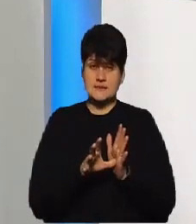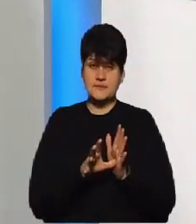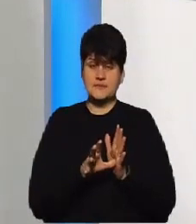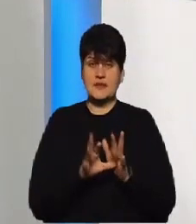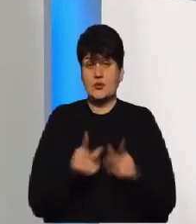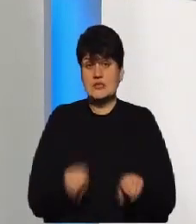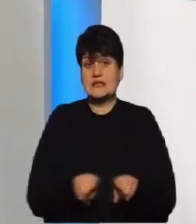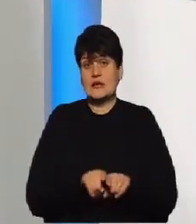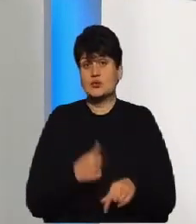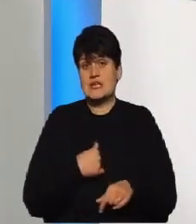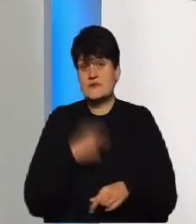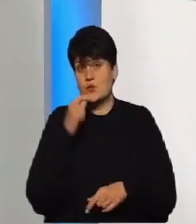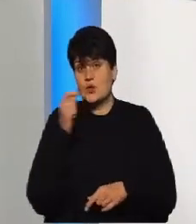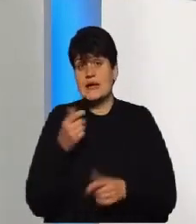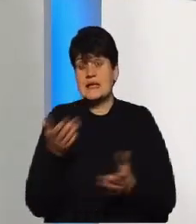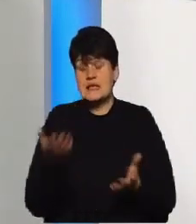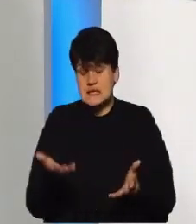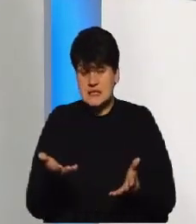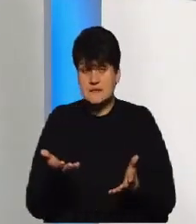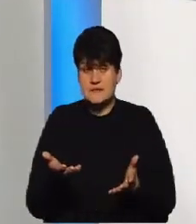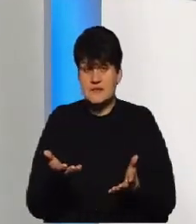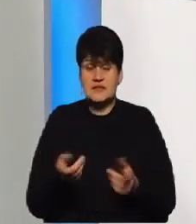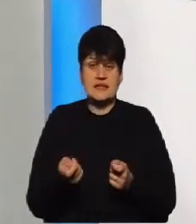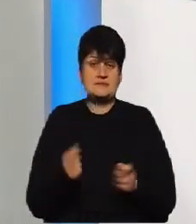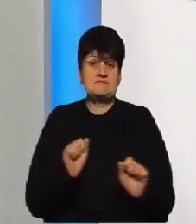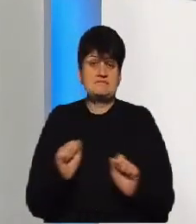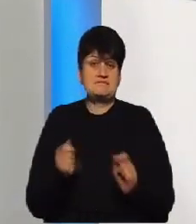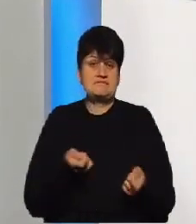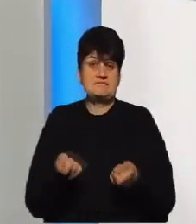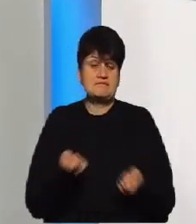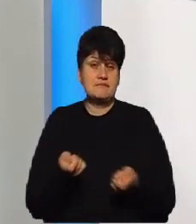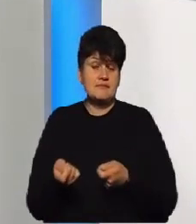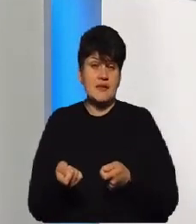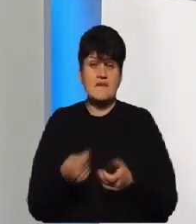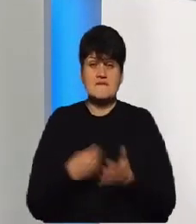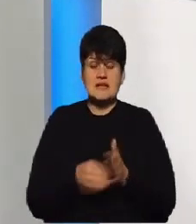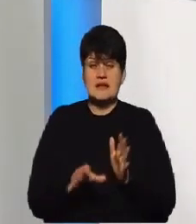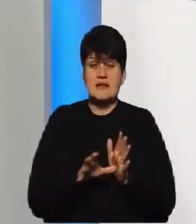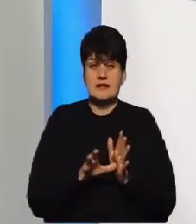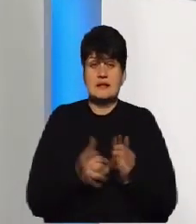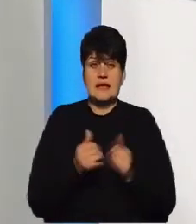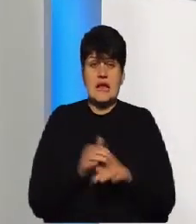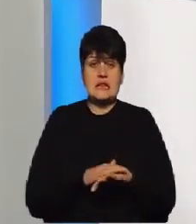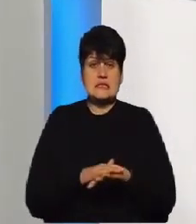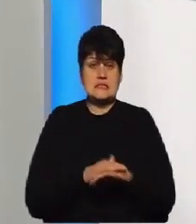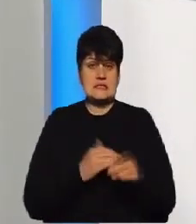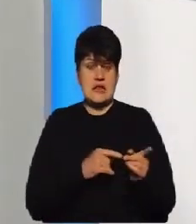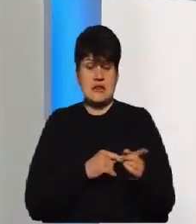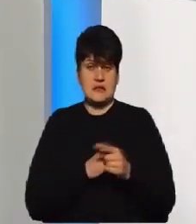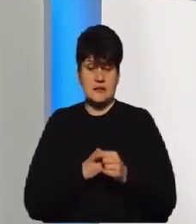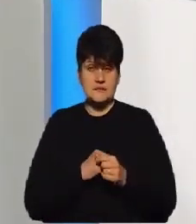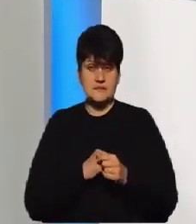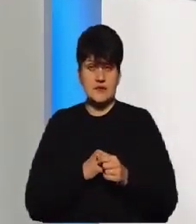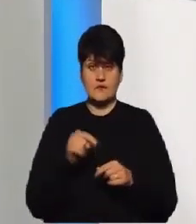країні, що схоже на певні маніпуляції, тому що вартість електроенергії для населення, вона в цьому